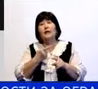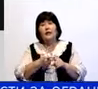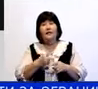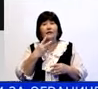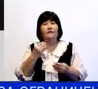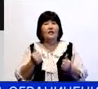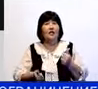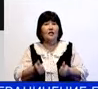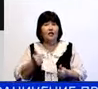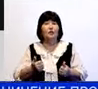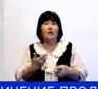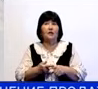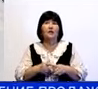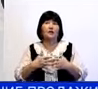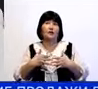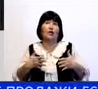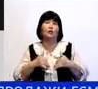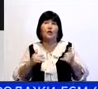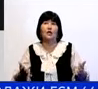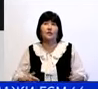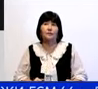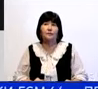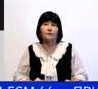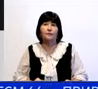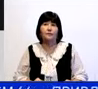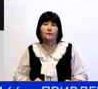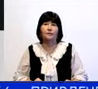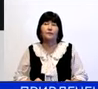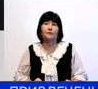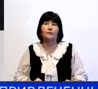вида спорта становится все больше. Теннис вызывает нельзя.